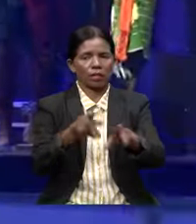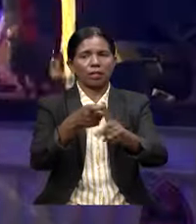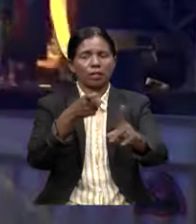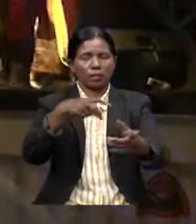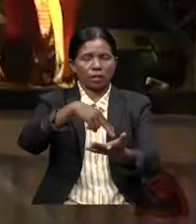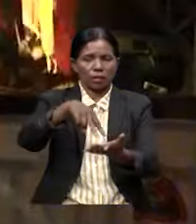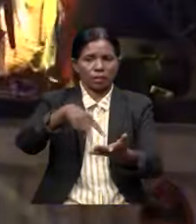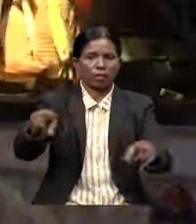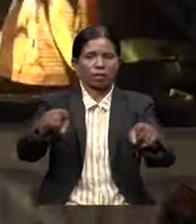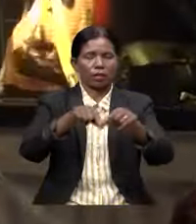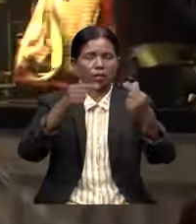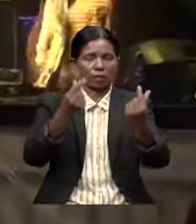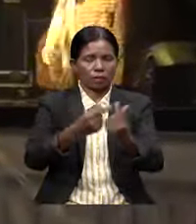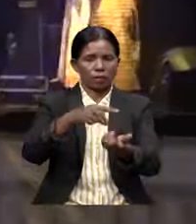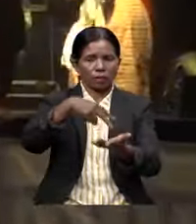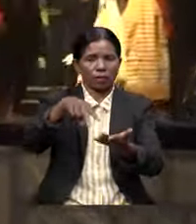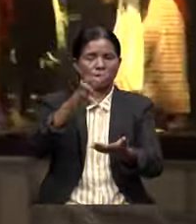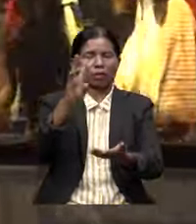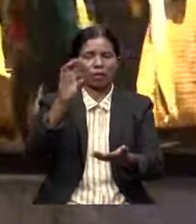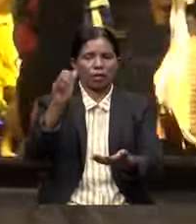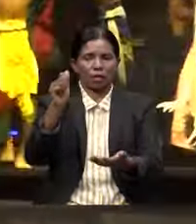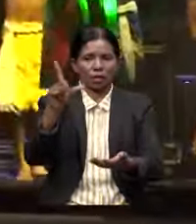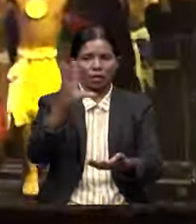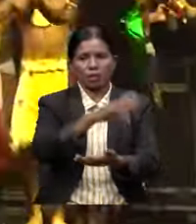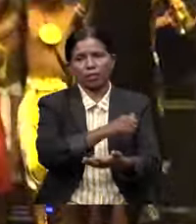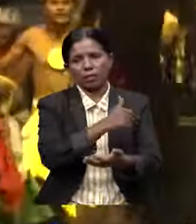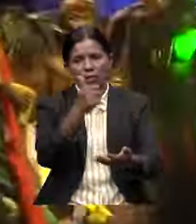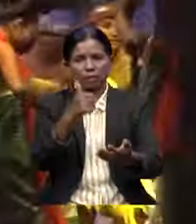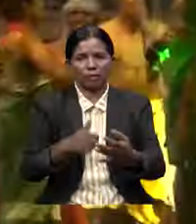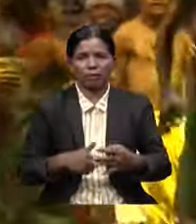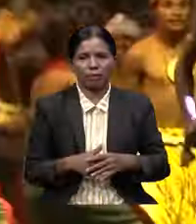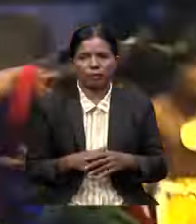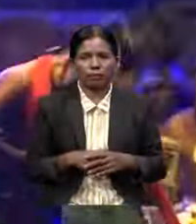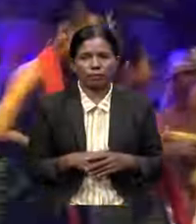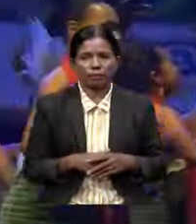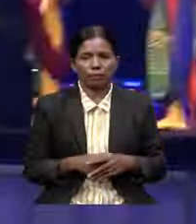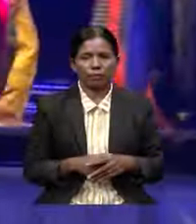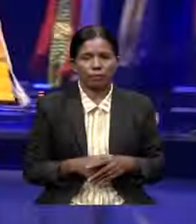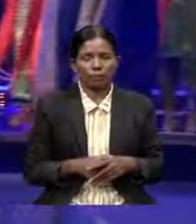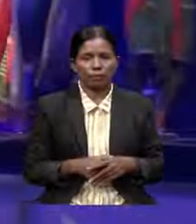dancer Sira, Hanesan grupo dancer Vehali no Seluk Tan, Agustino da Costa, Santinha Simões, Gemen.